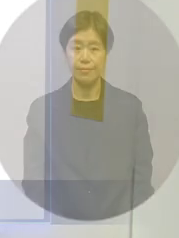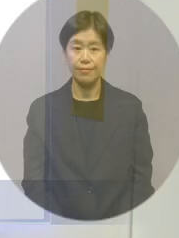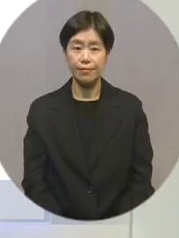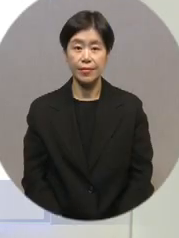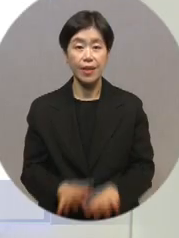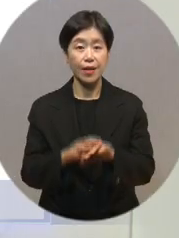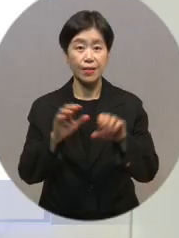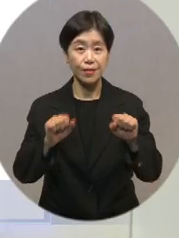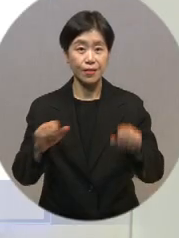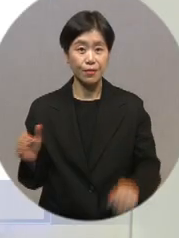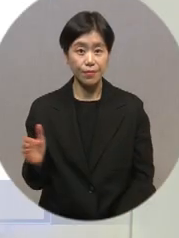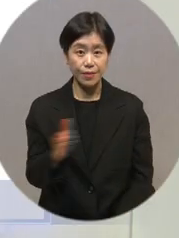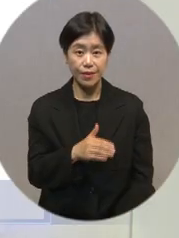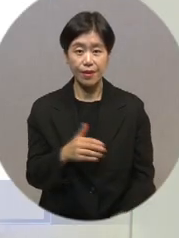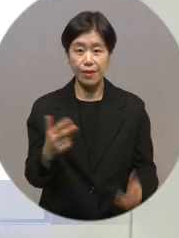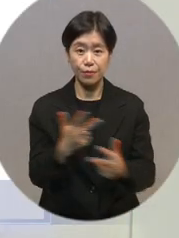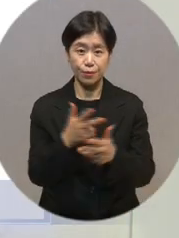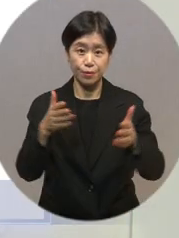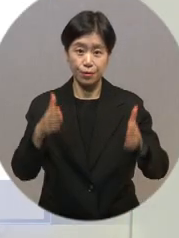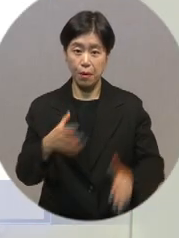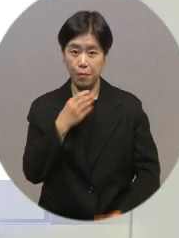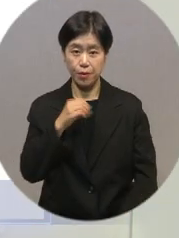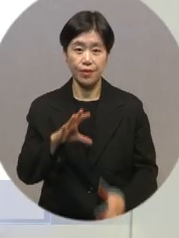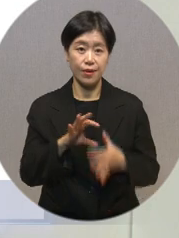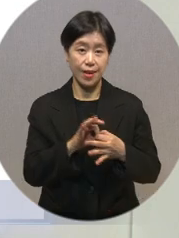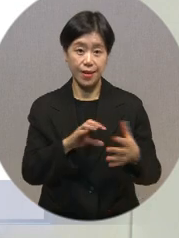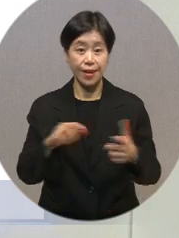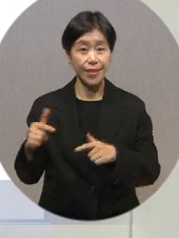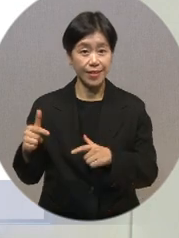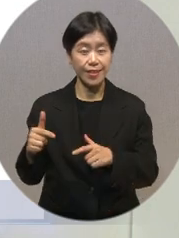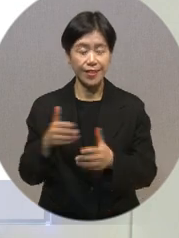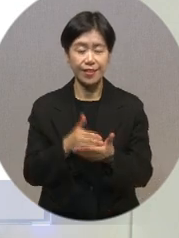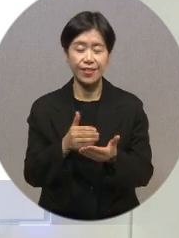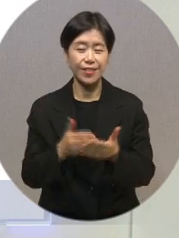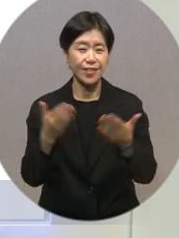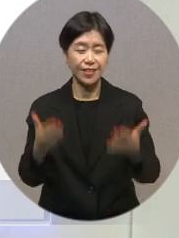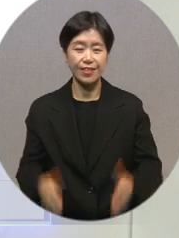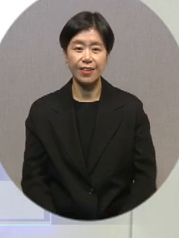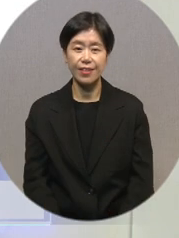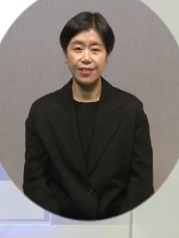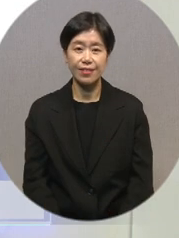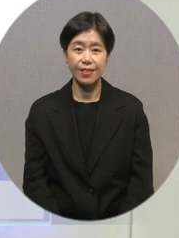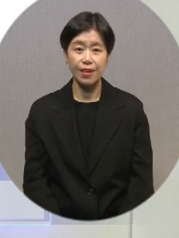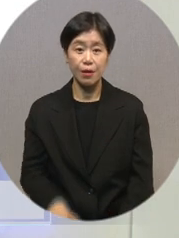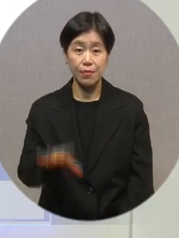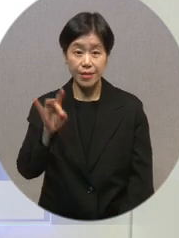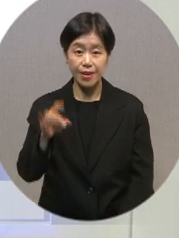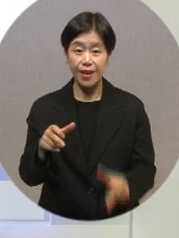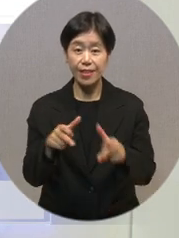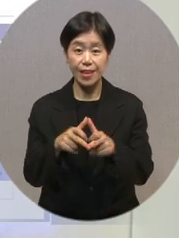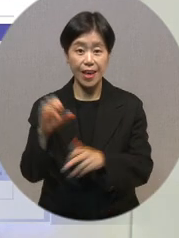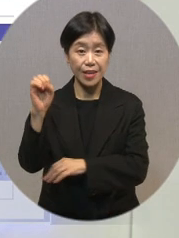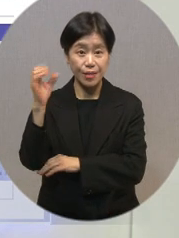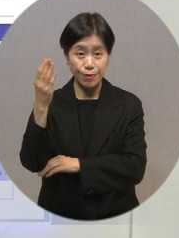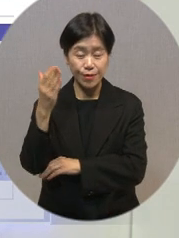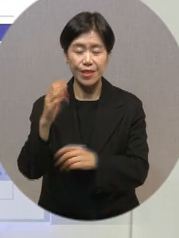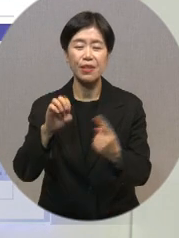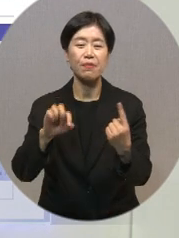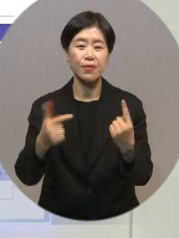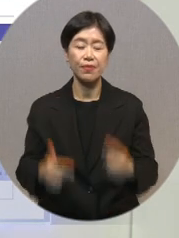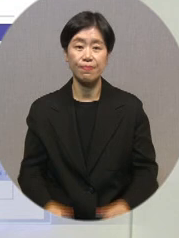안녕하세요 지금부터 한 주간의 복지의 소식을 장애인 신문과 함께 만나봅니다 먼저 장애인 신문